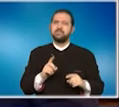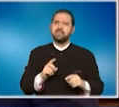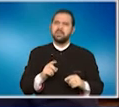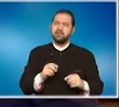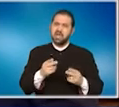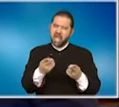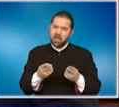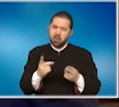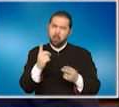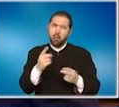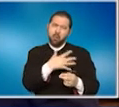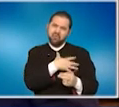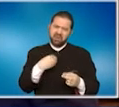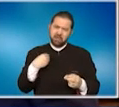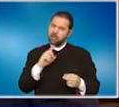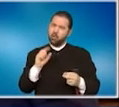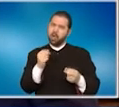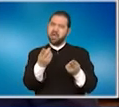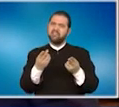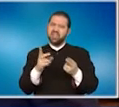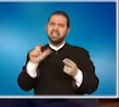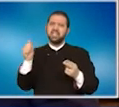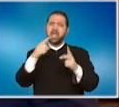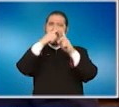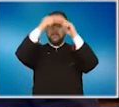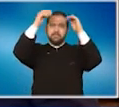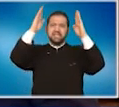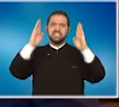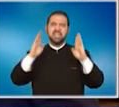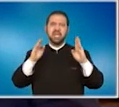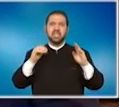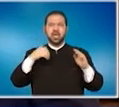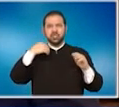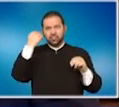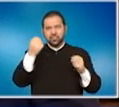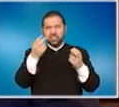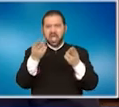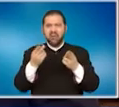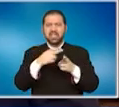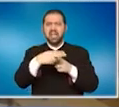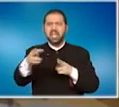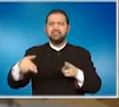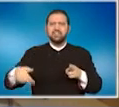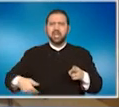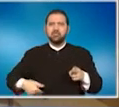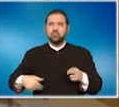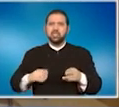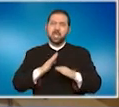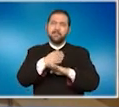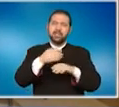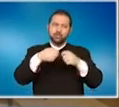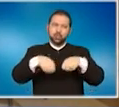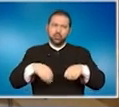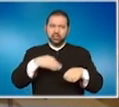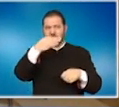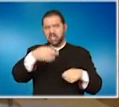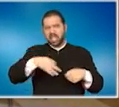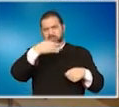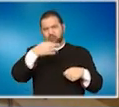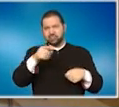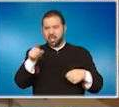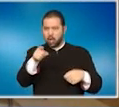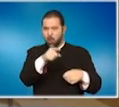și în tine, sau hoția pe undeva e și în tine, sau foamea, lacomie e și în tine. Dar sfințenia care nu e în tine și